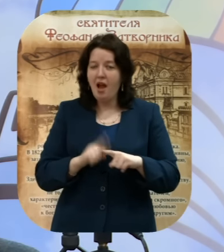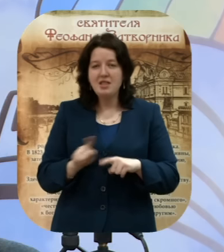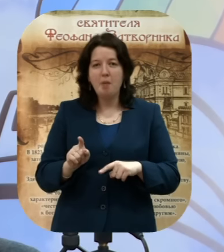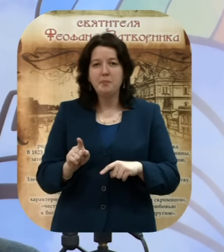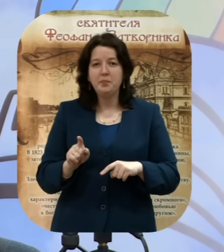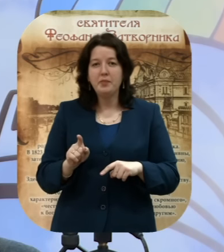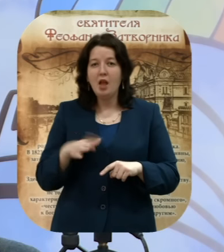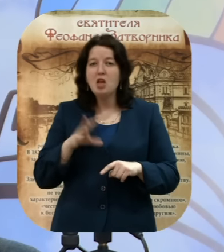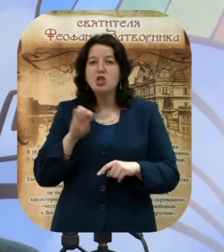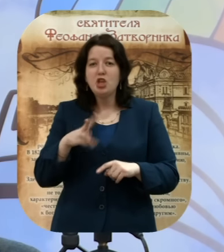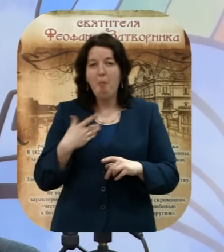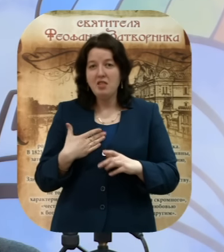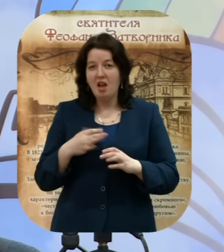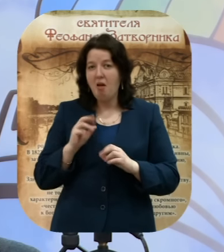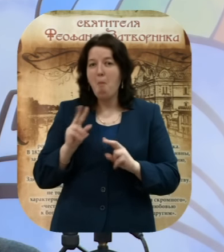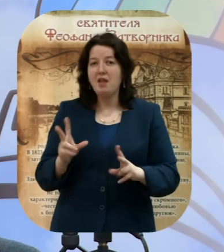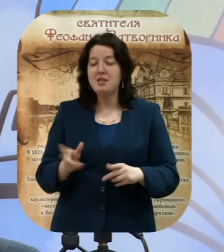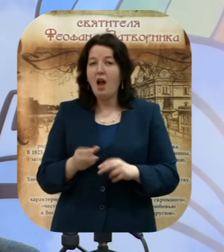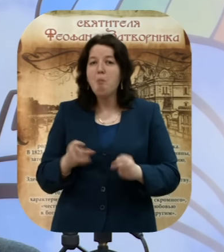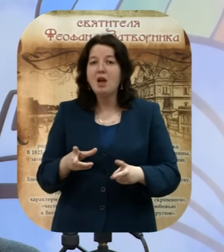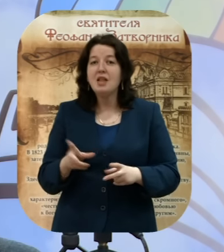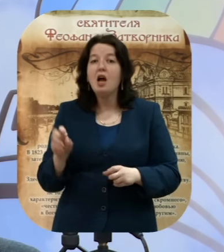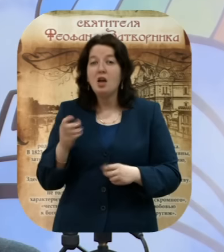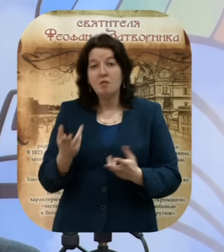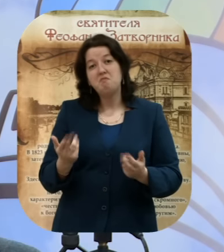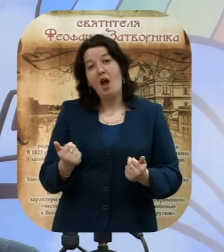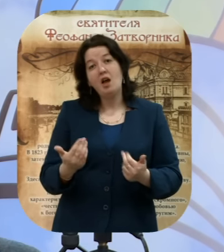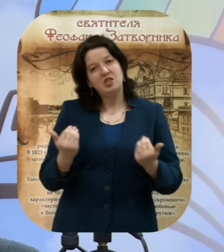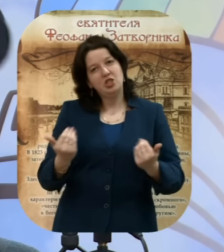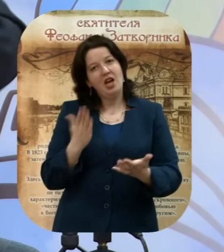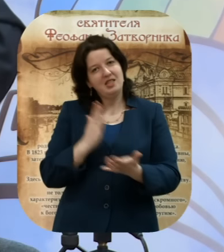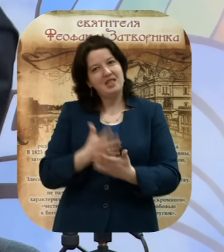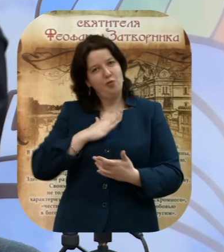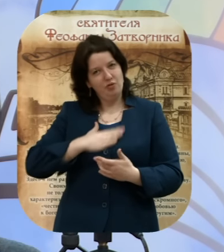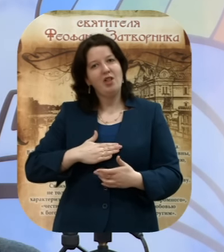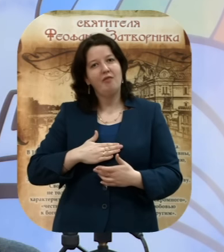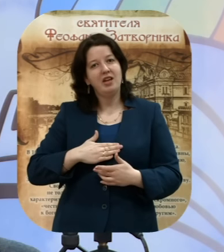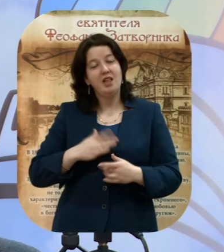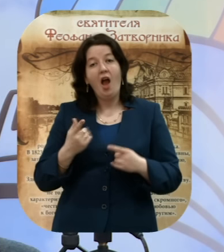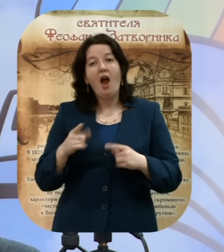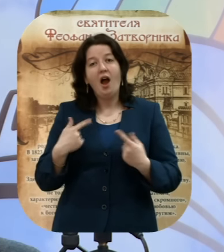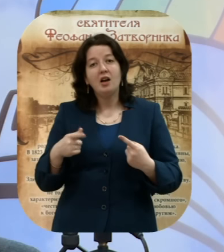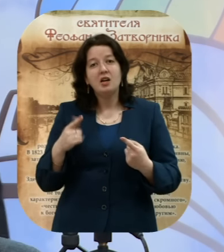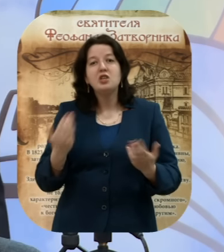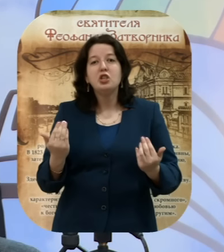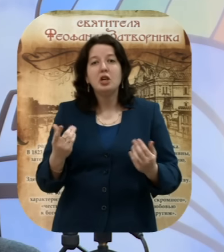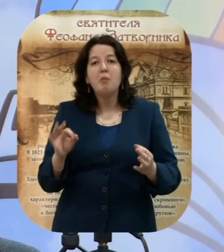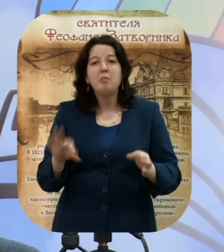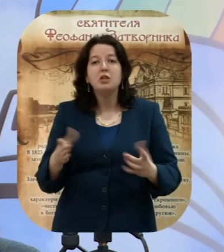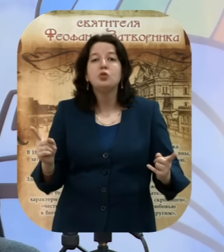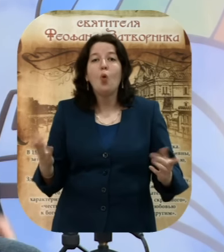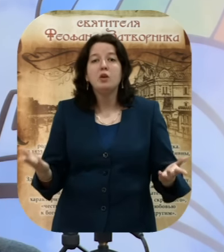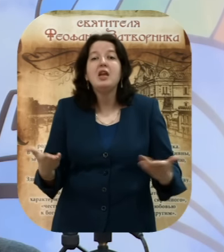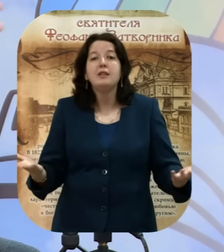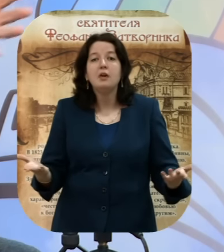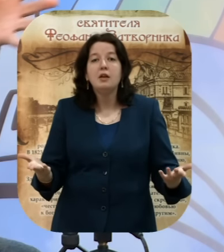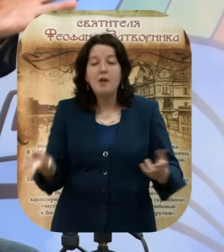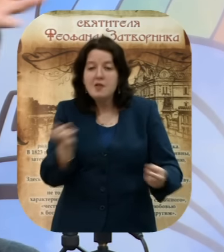на самом деле, чем она грозит? Что сейчас – да, удовлетворение. Раз – сейчас в другой момент – нет. И что